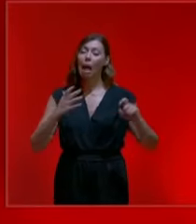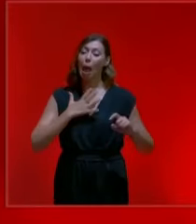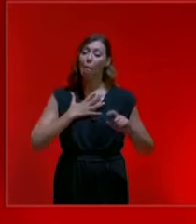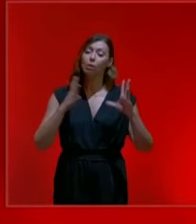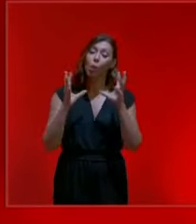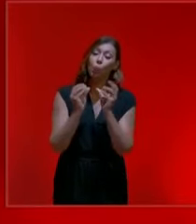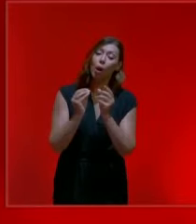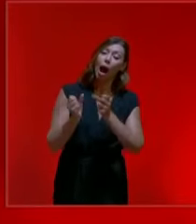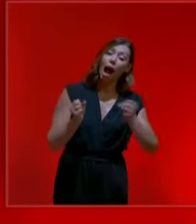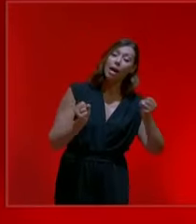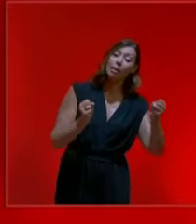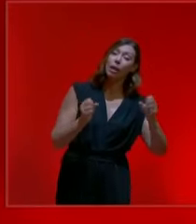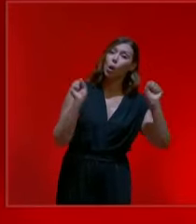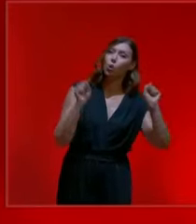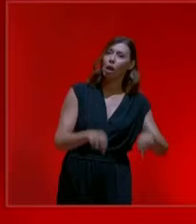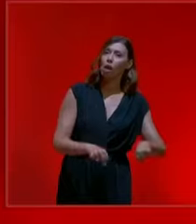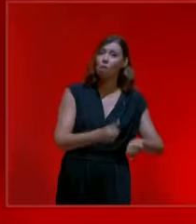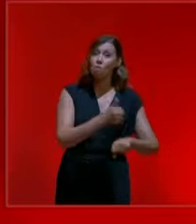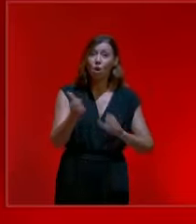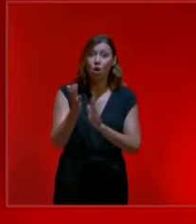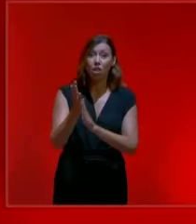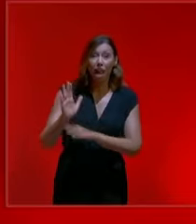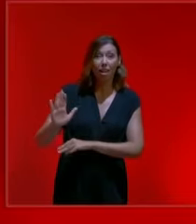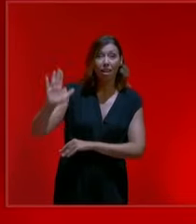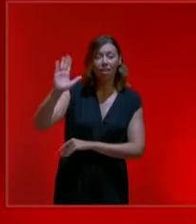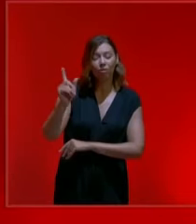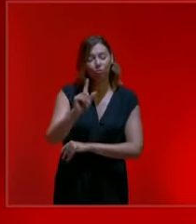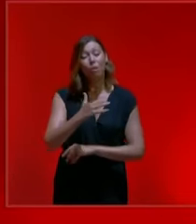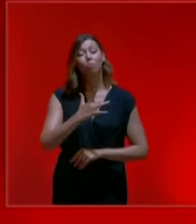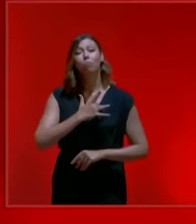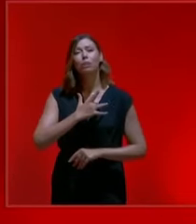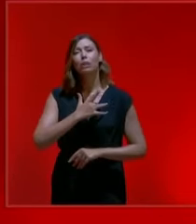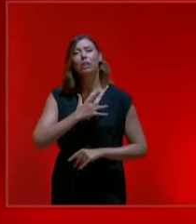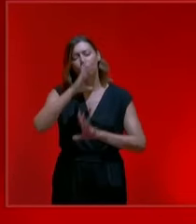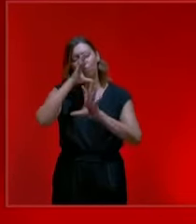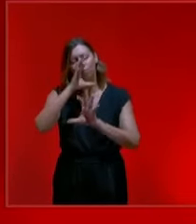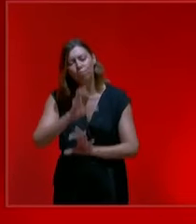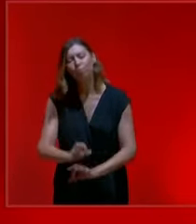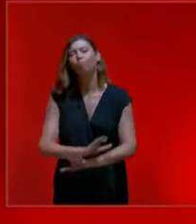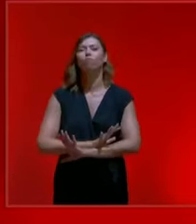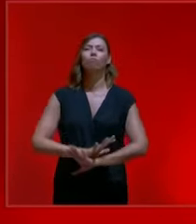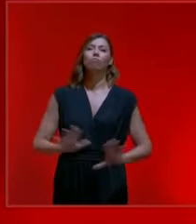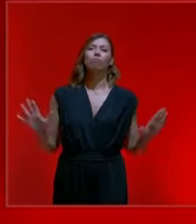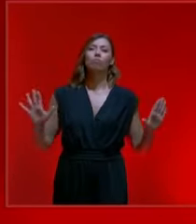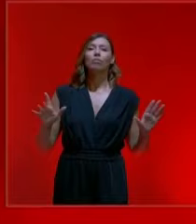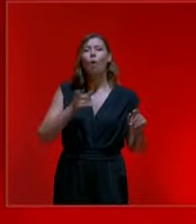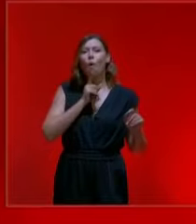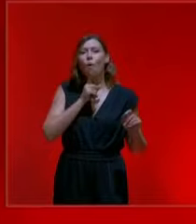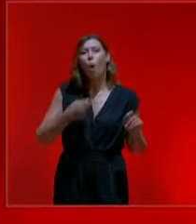κινήματος. Δεν το έκανα μόνο με το χέρι μου. Το έκανα και με την ψυχή μου και με την καρδιά μου. Και είμαι βέβαιος ότι αυτό ισχύει για